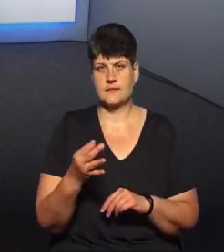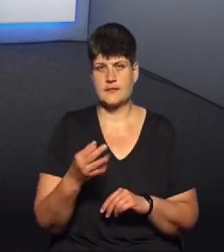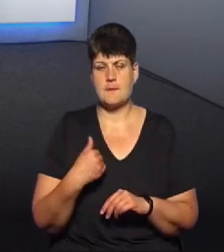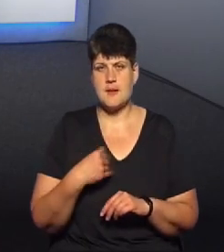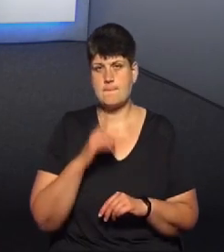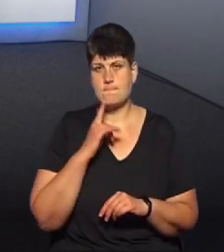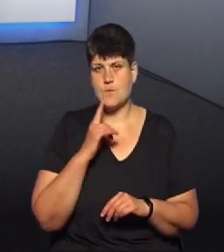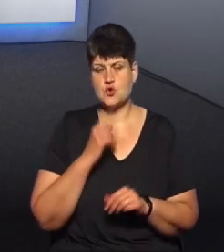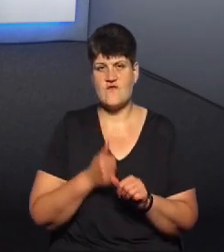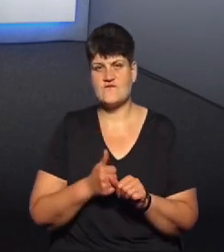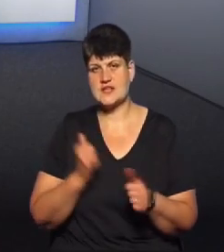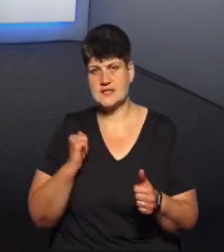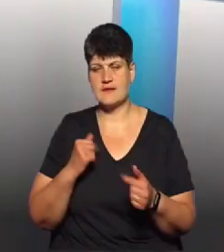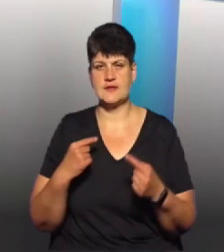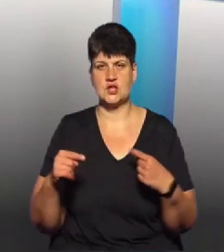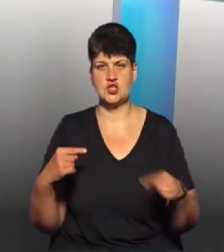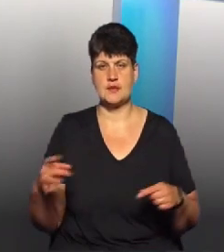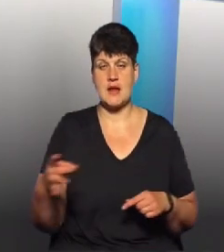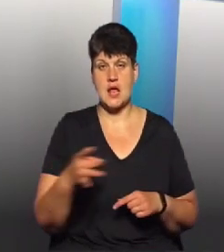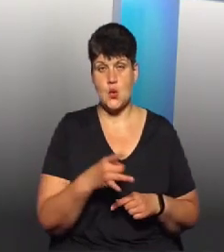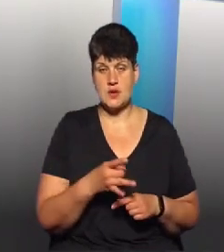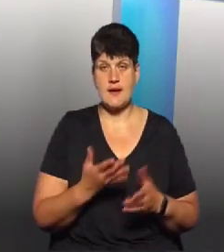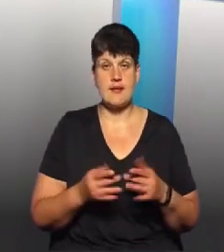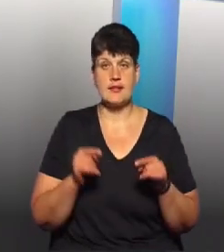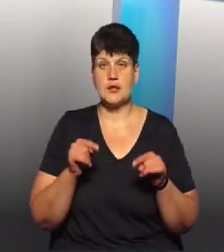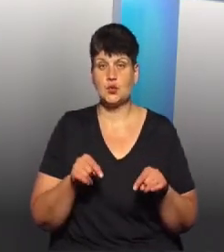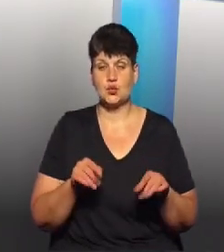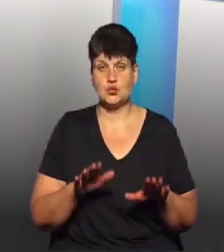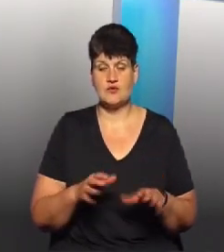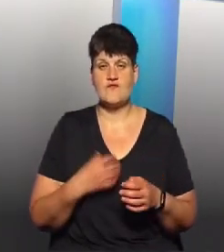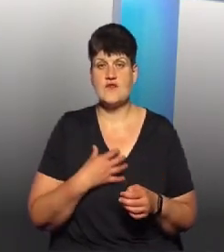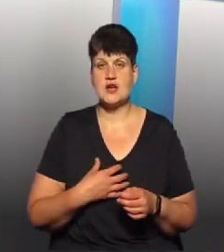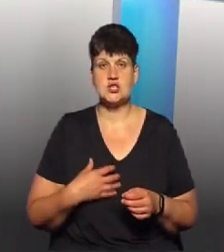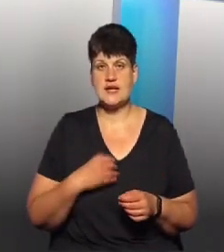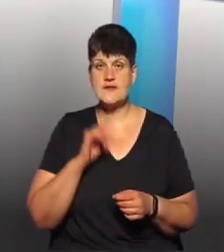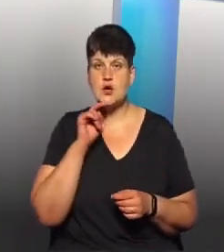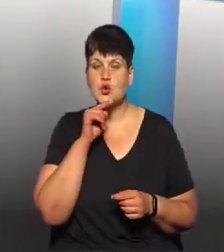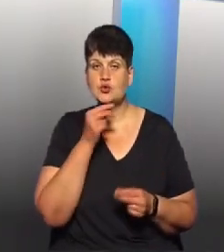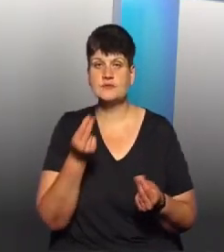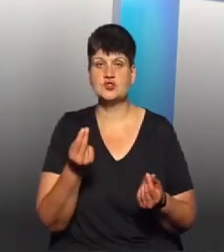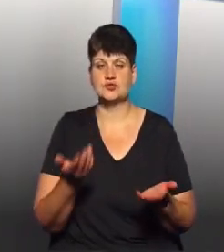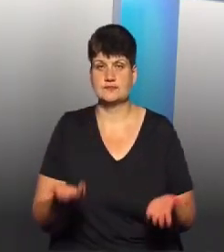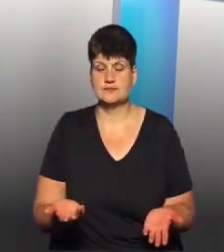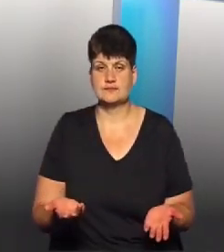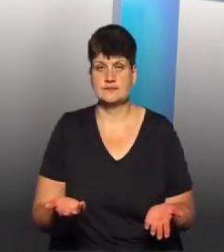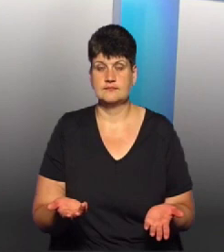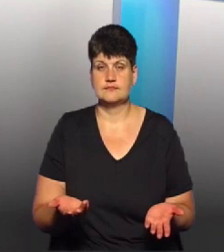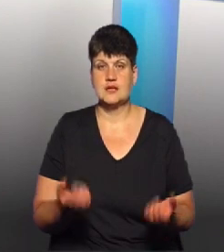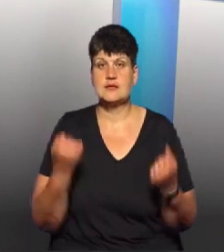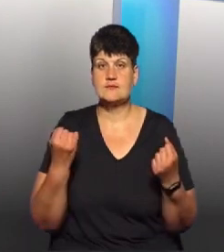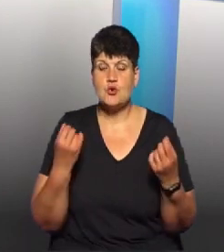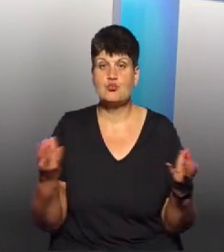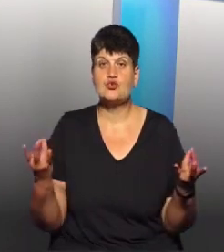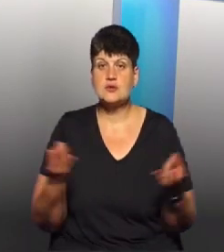від інших регіонів. Але тут дуже важливо економічна складова, тому що спорт потребує